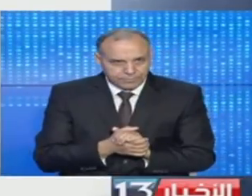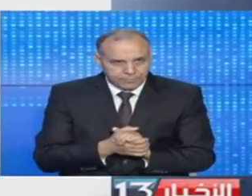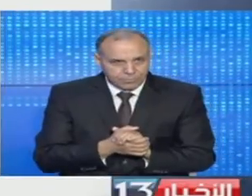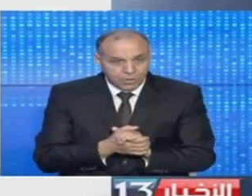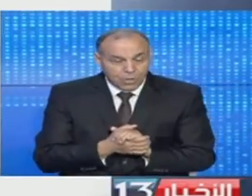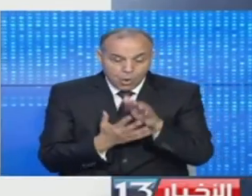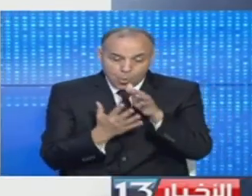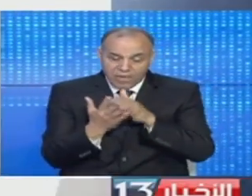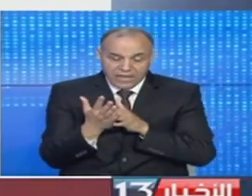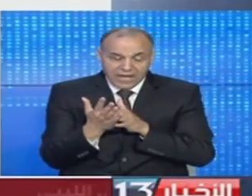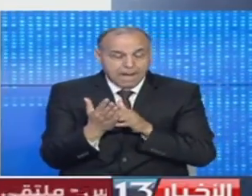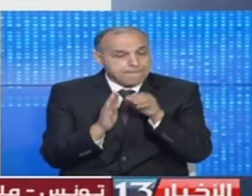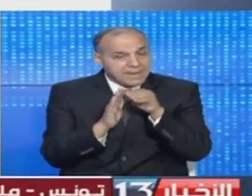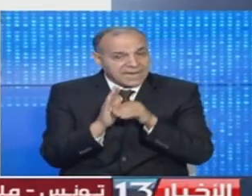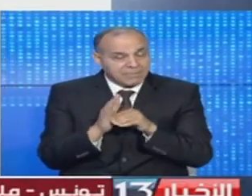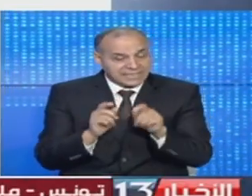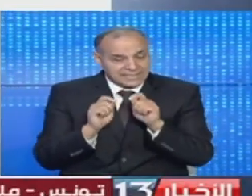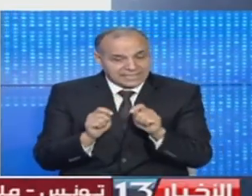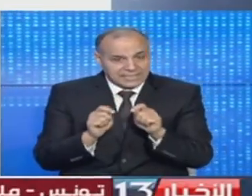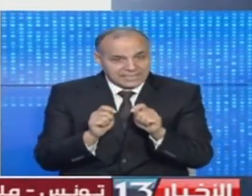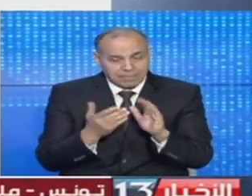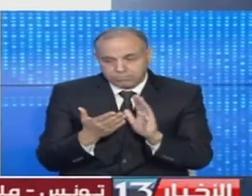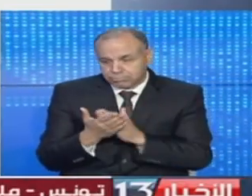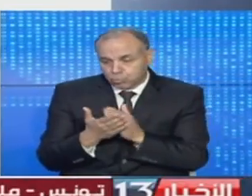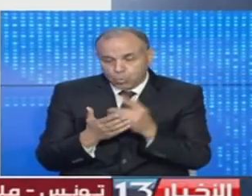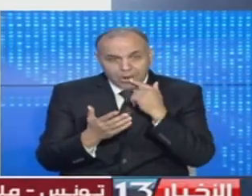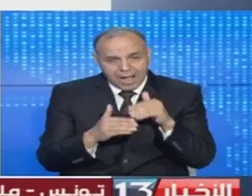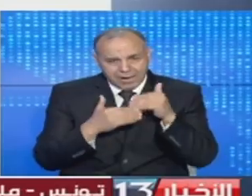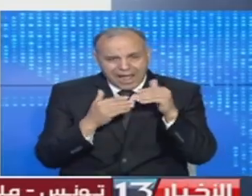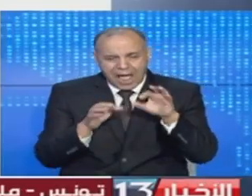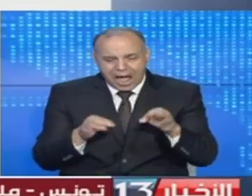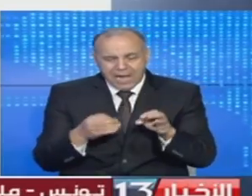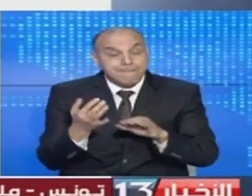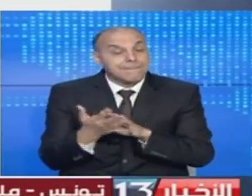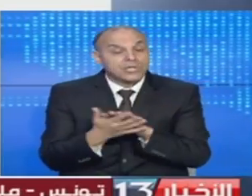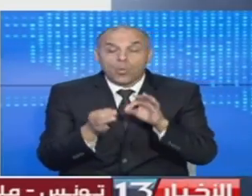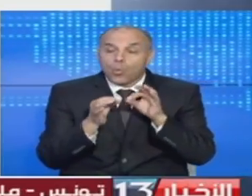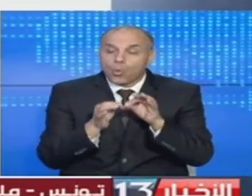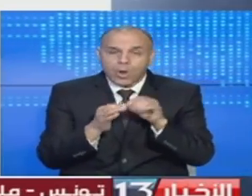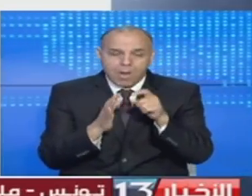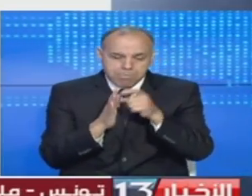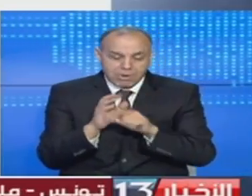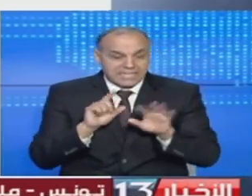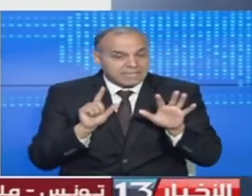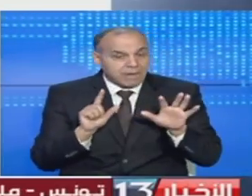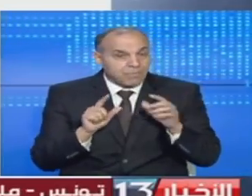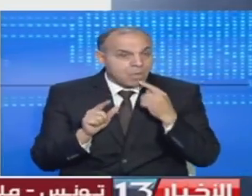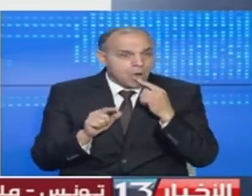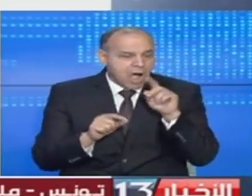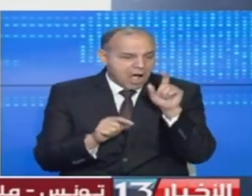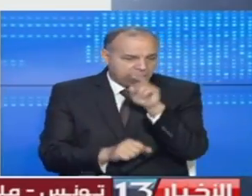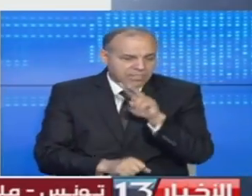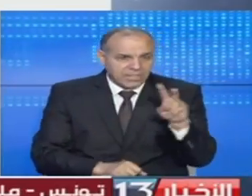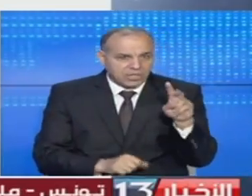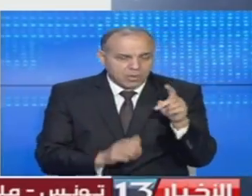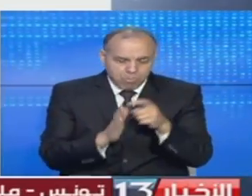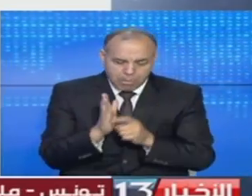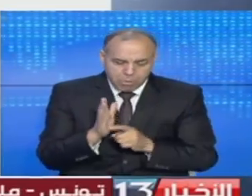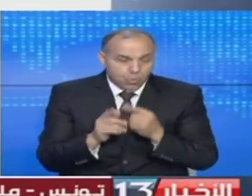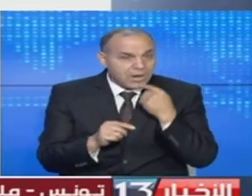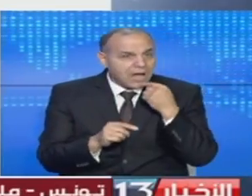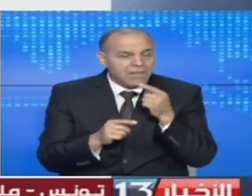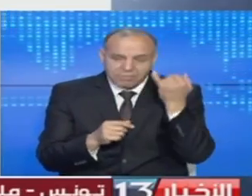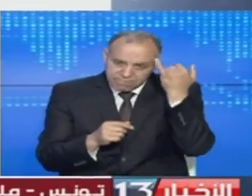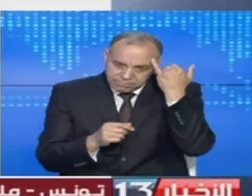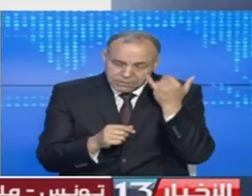البرنامج السياسيه الوطنيه للمرحله التمهيديه للحل الشامل تتضمن في بنودها السبعه اثنتي عشره نقطه خاصه